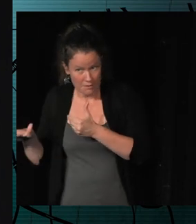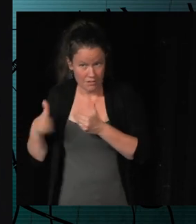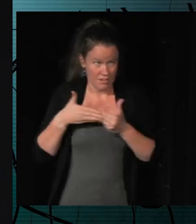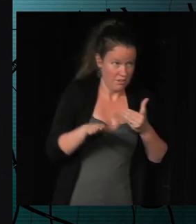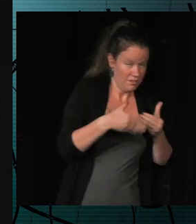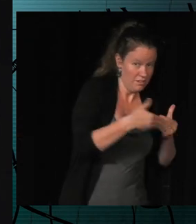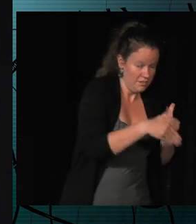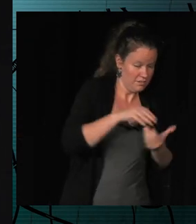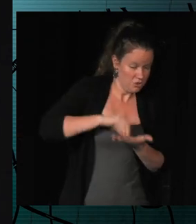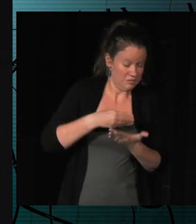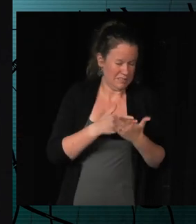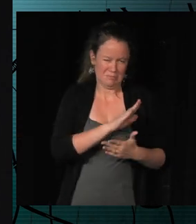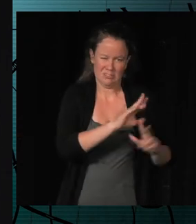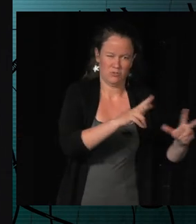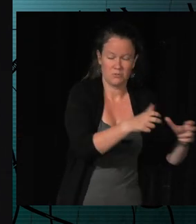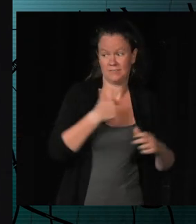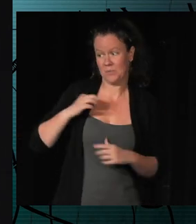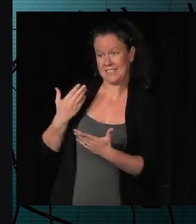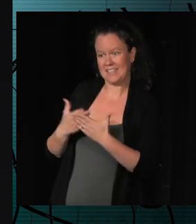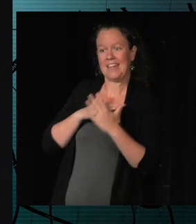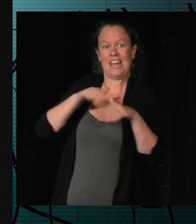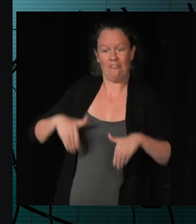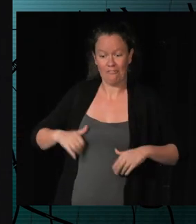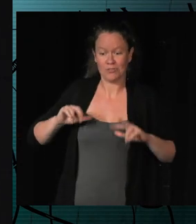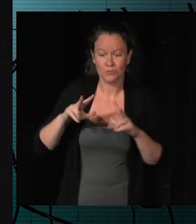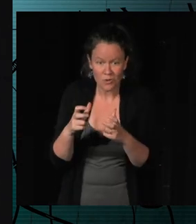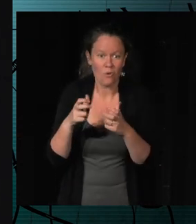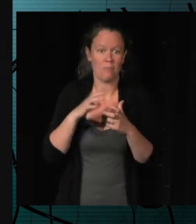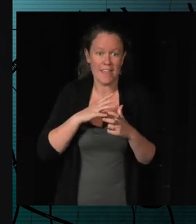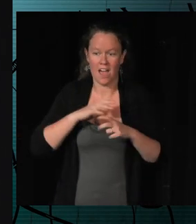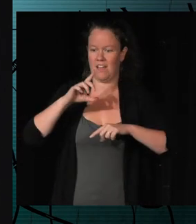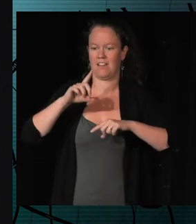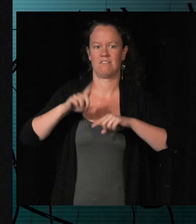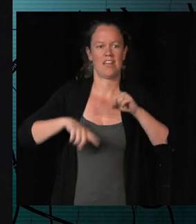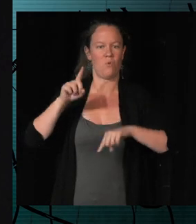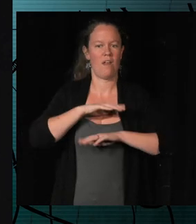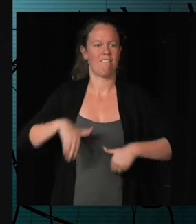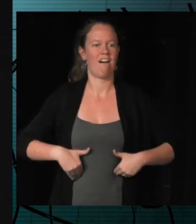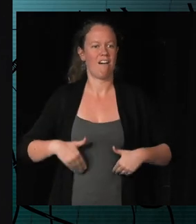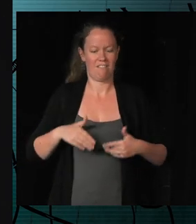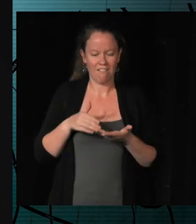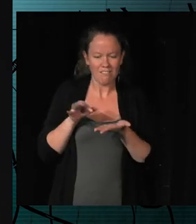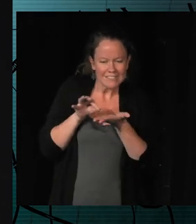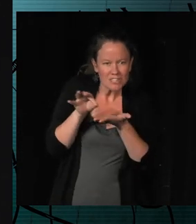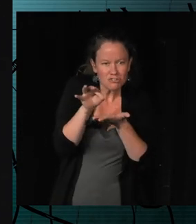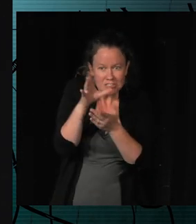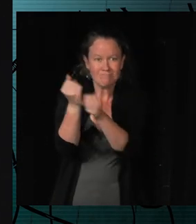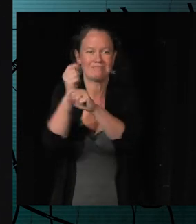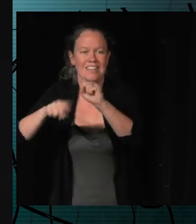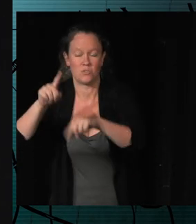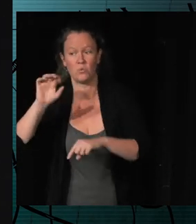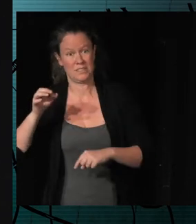texto c'est le flashback justement lu VO je vais hép vérité a vraent cette idée de construction vidéi qui ESS